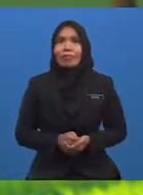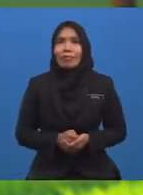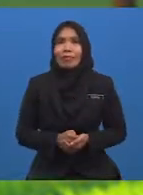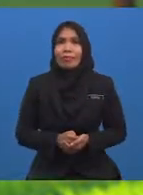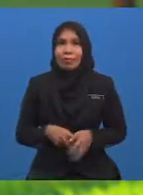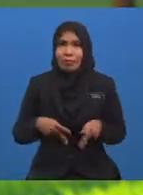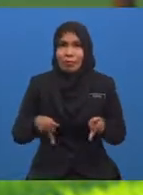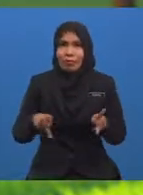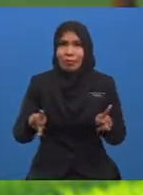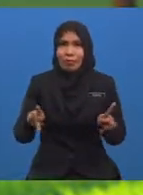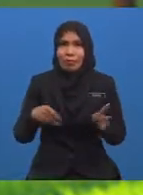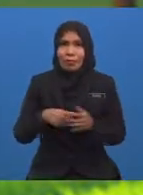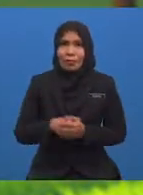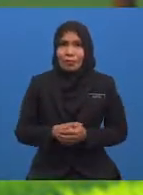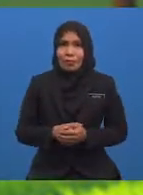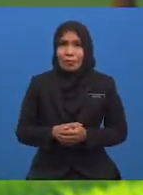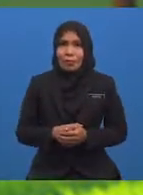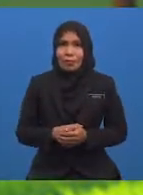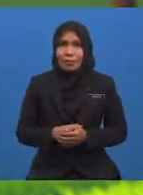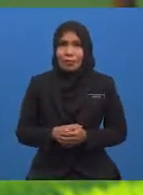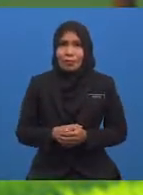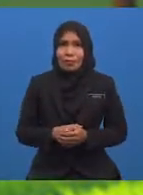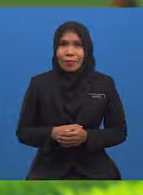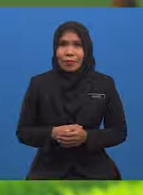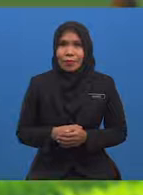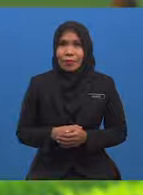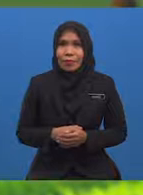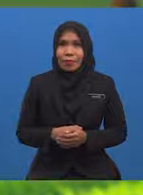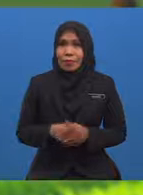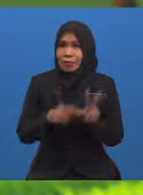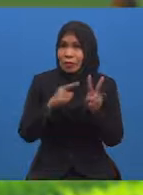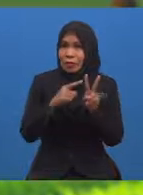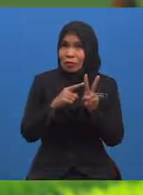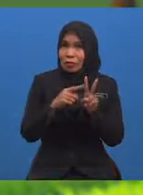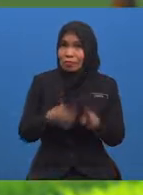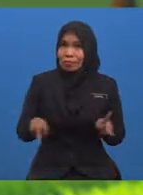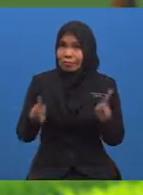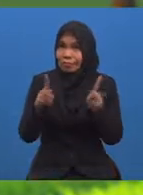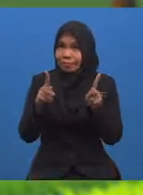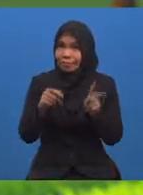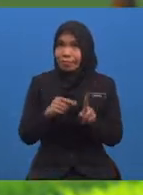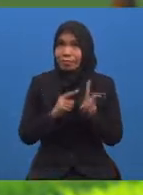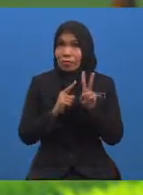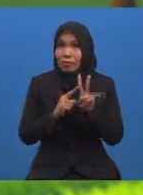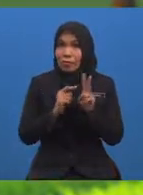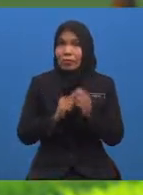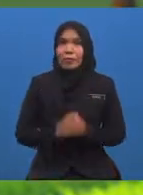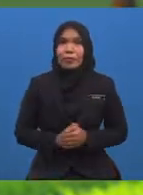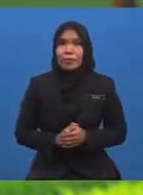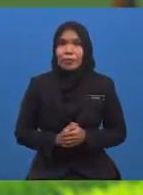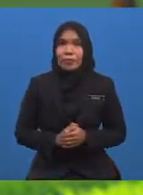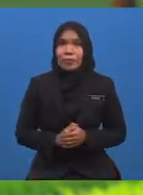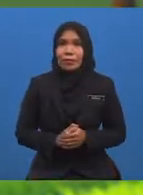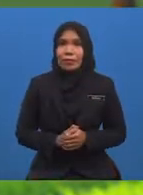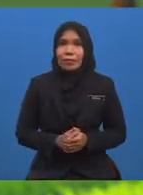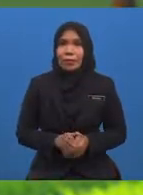proses percambahan. Pasu yang kedua, kalau murid-murid dapat lihat dekat sini, lah